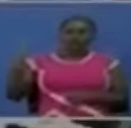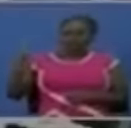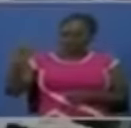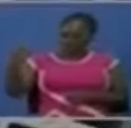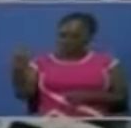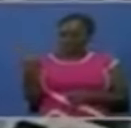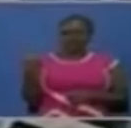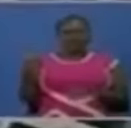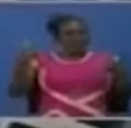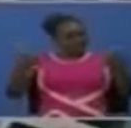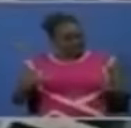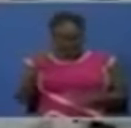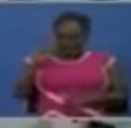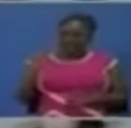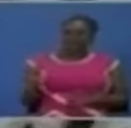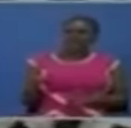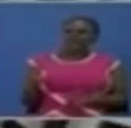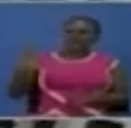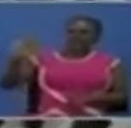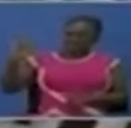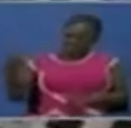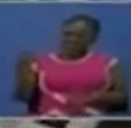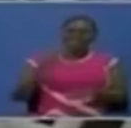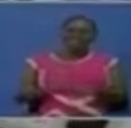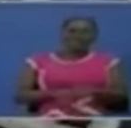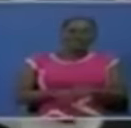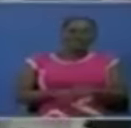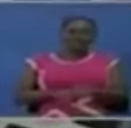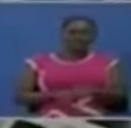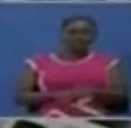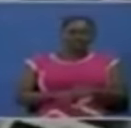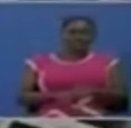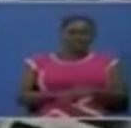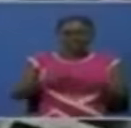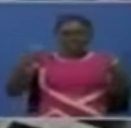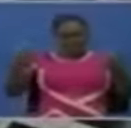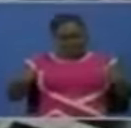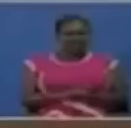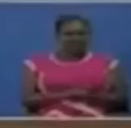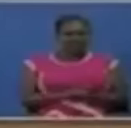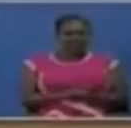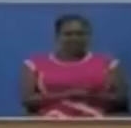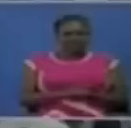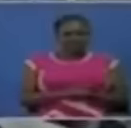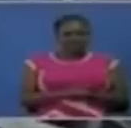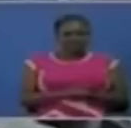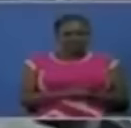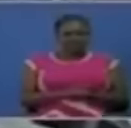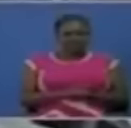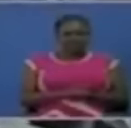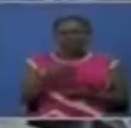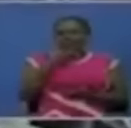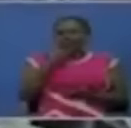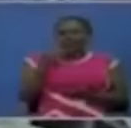kwanza? Never seen her. Mara ya pili? Na ya tatu? Never seen her. Gani sasa?